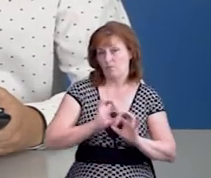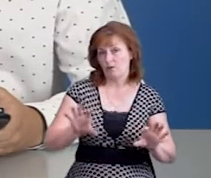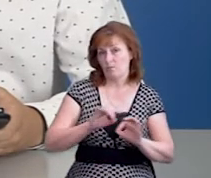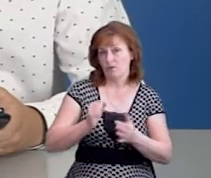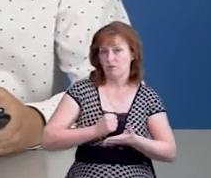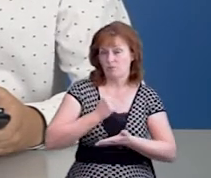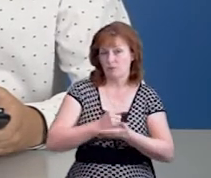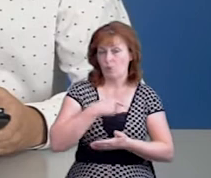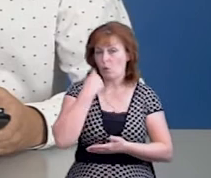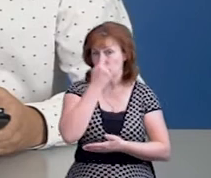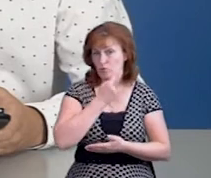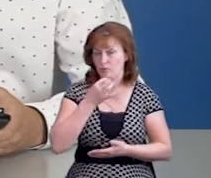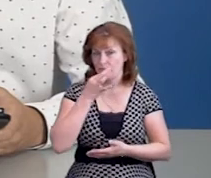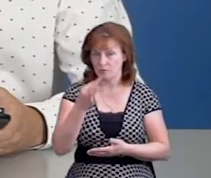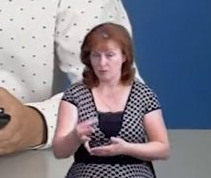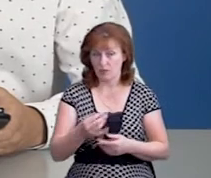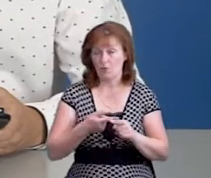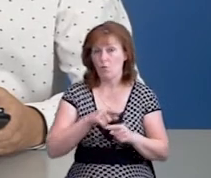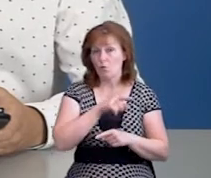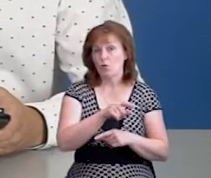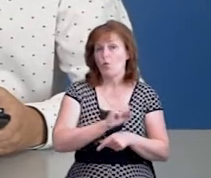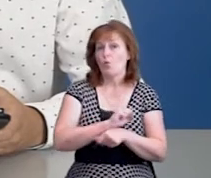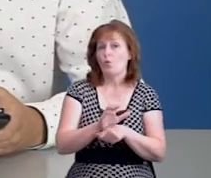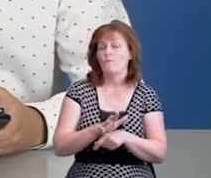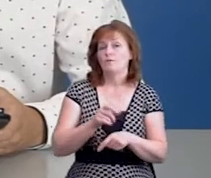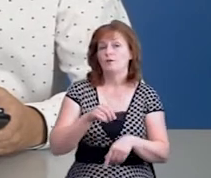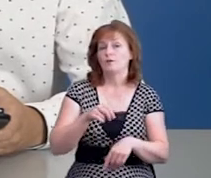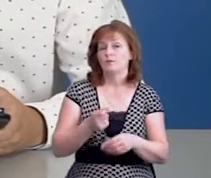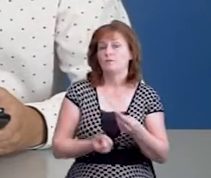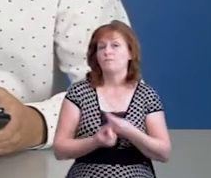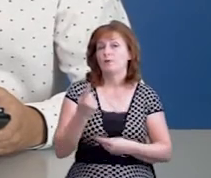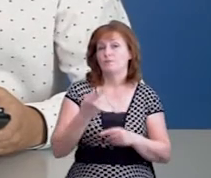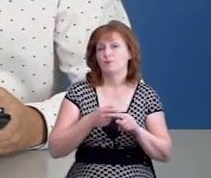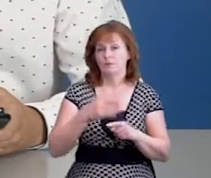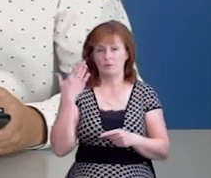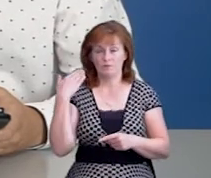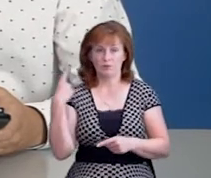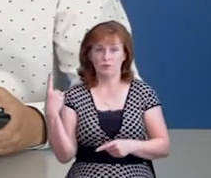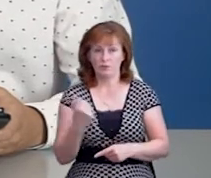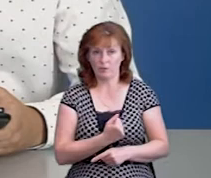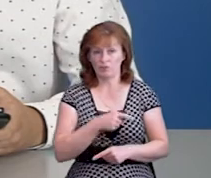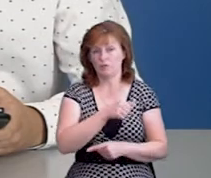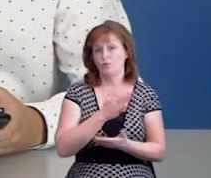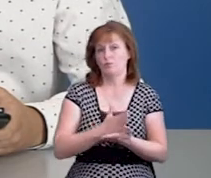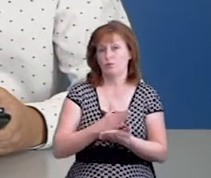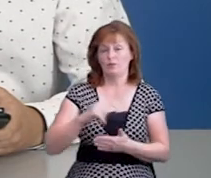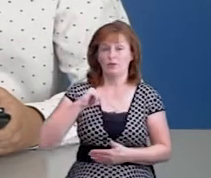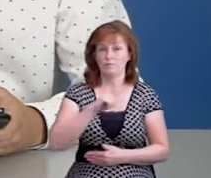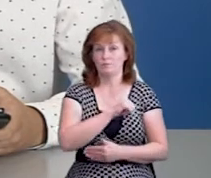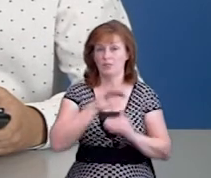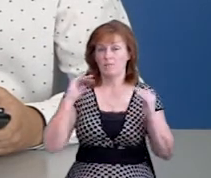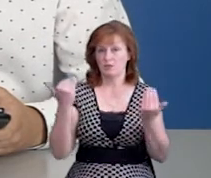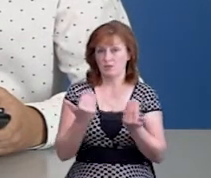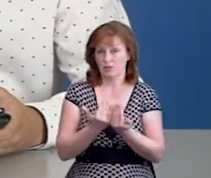підтвердив особисто. COVID-19 в нього виявили наприкінці минулого тижня. Наразі Владислав Кухар перебуває на